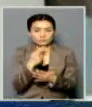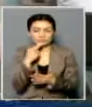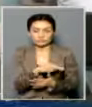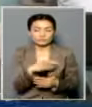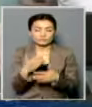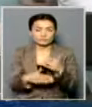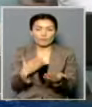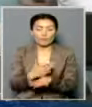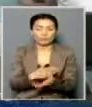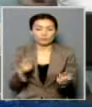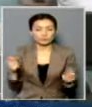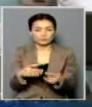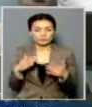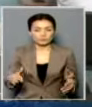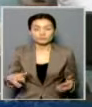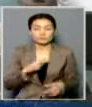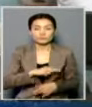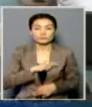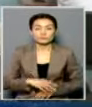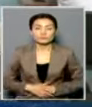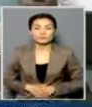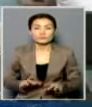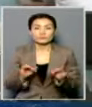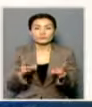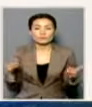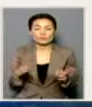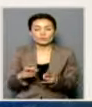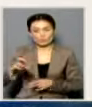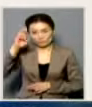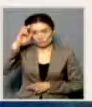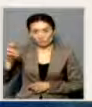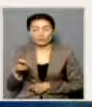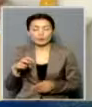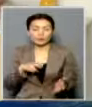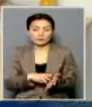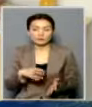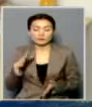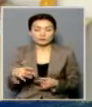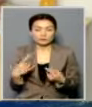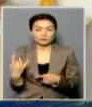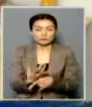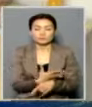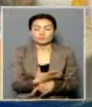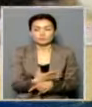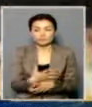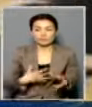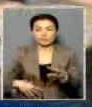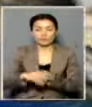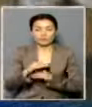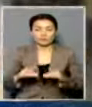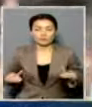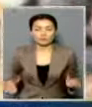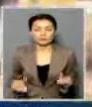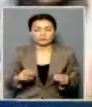образования не соответствует стандартам стоит отметить что государственная аттестация проходит раз пять лет во всех детских садах